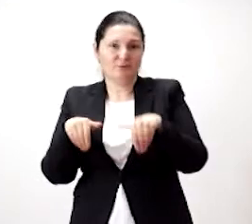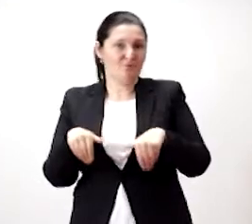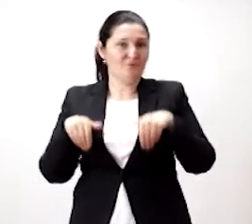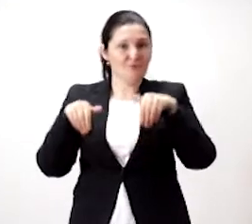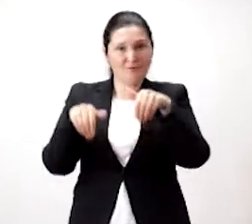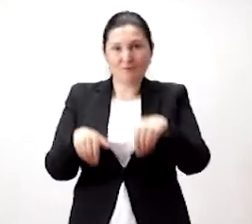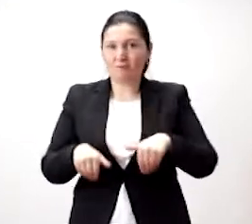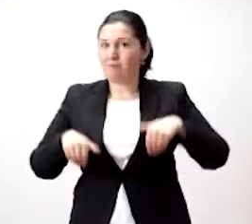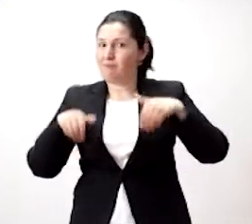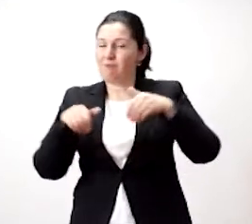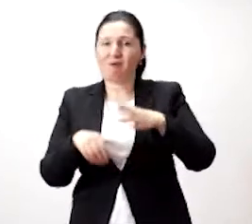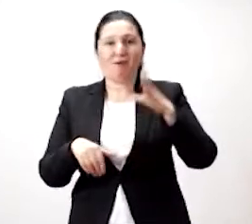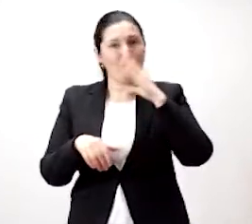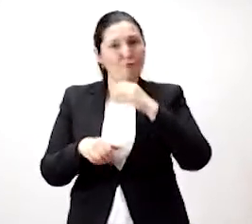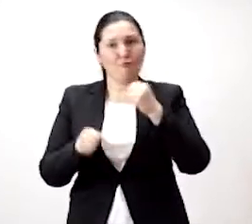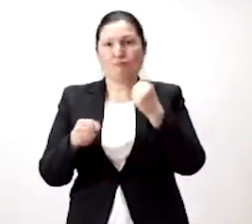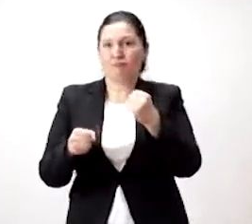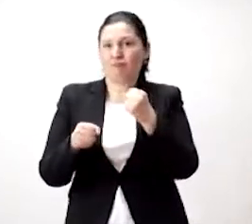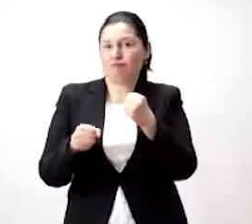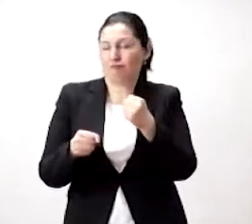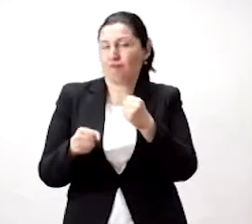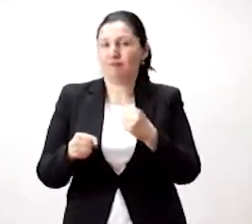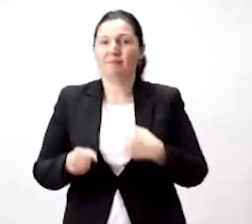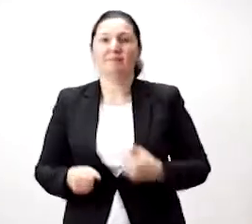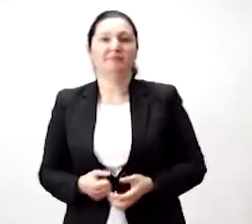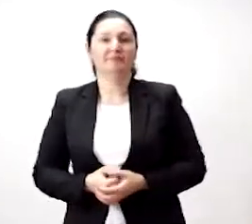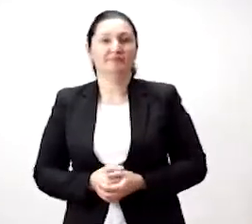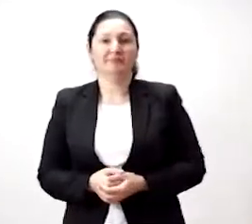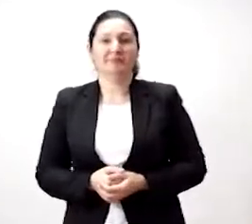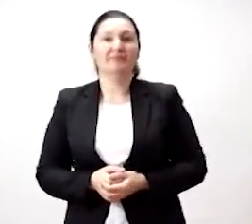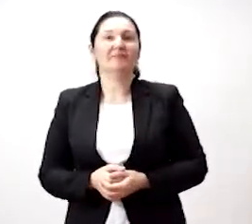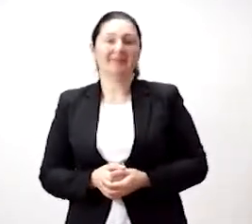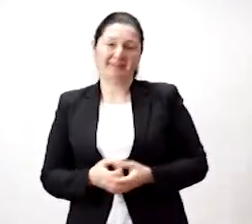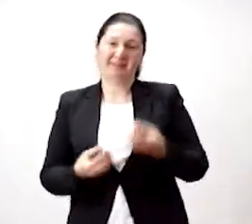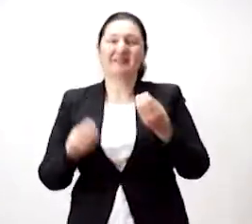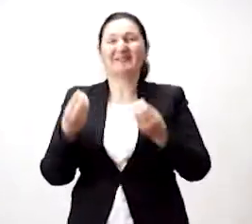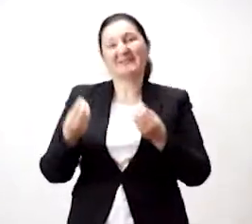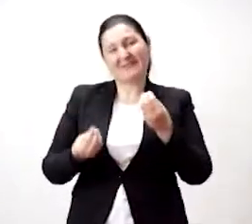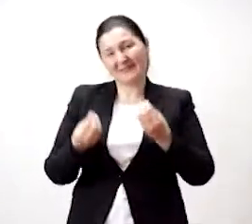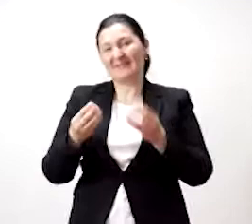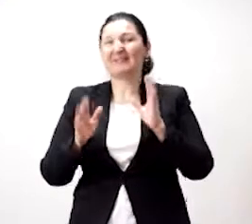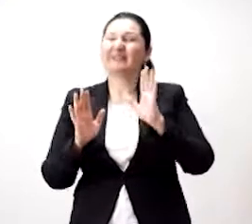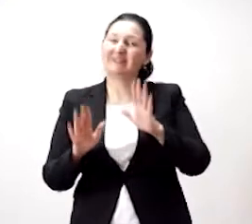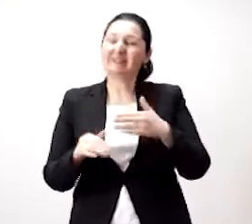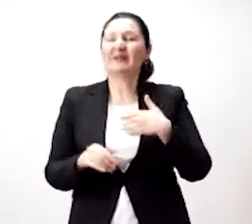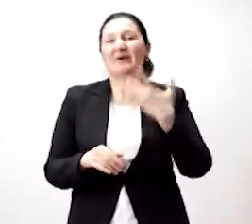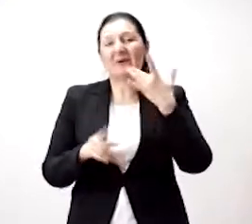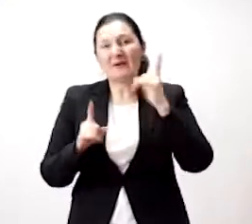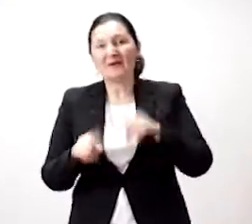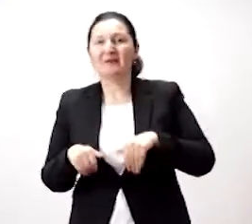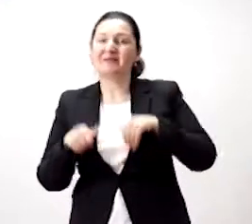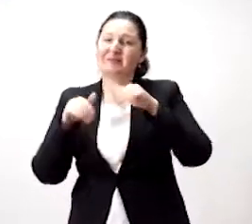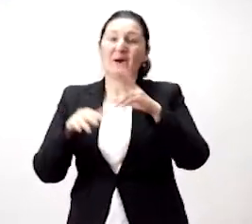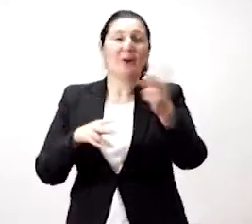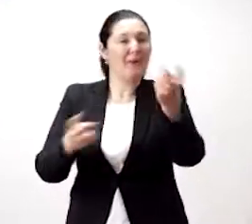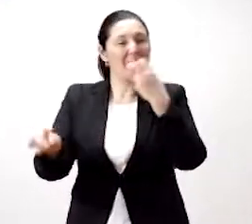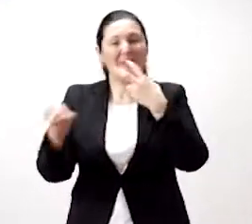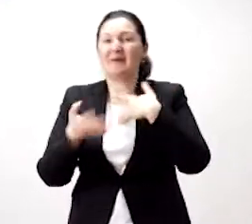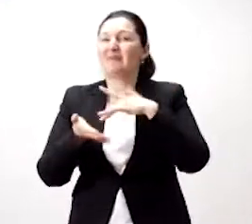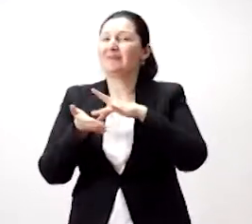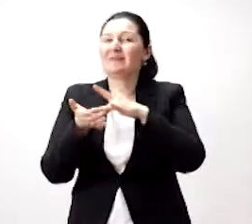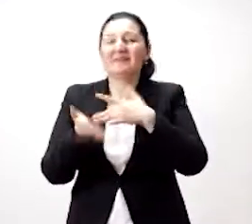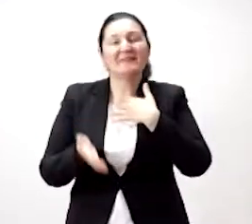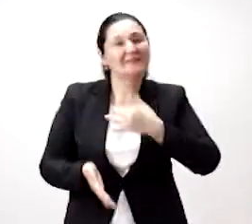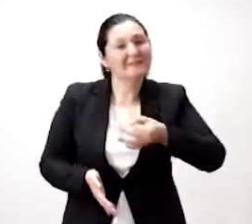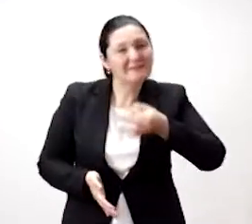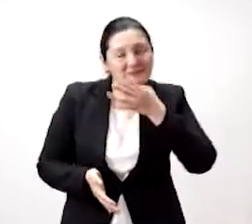ما بس و سخت است. ببخشید، شوخی کردم. در اصل ما سیاهان را دوست می داریم.